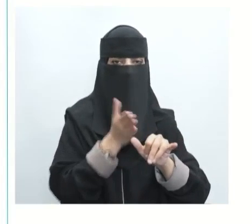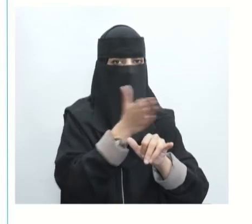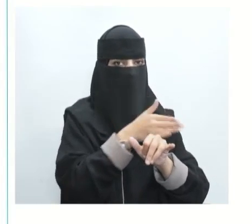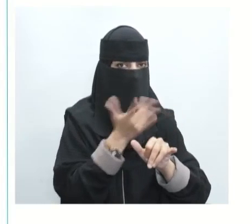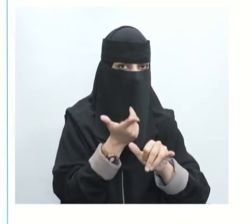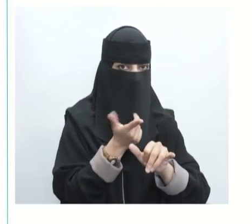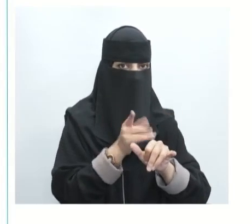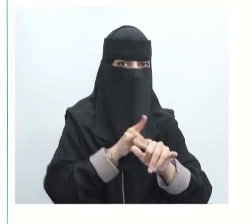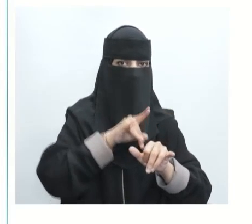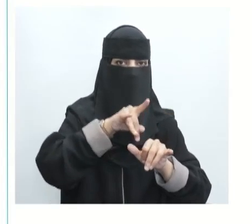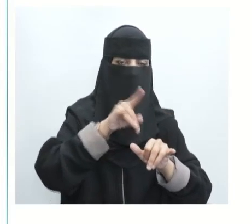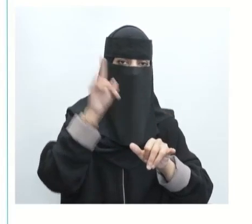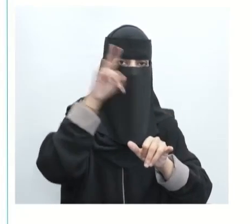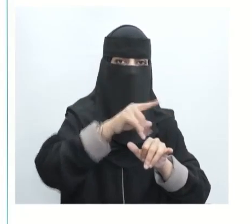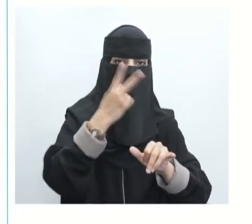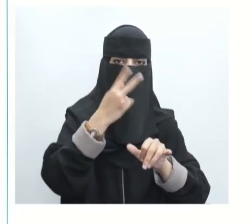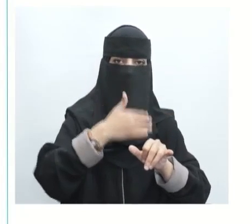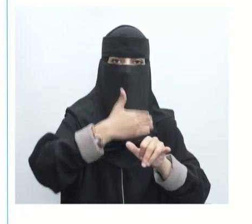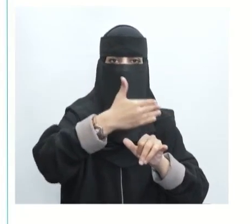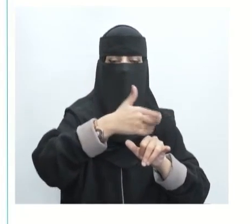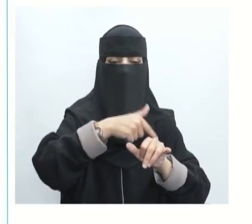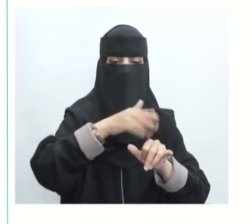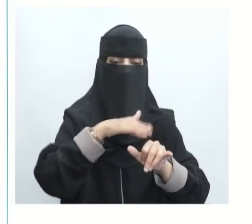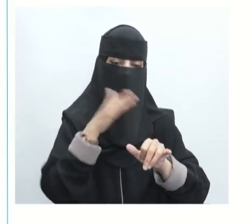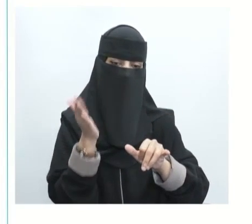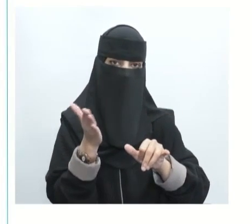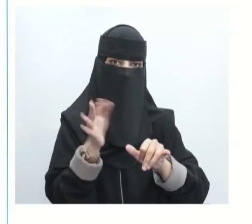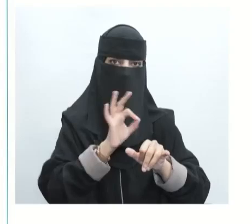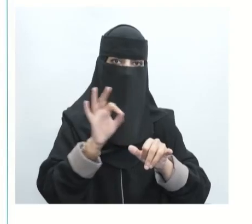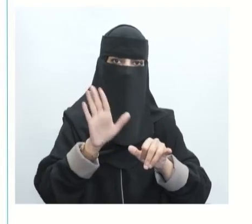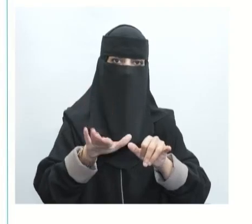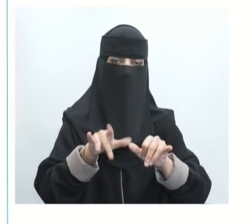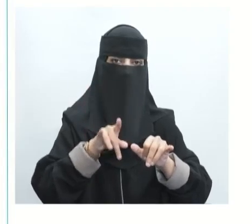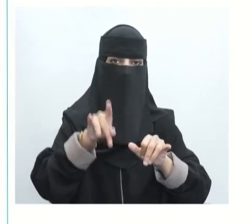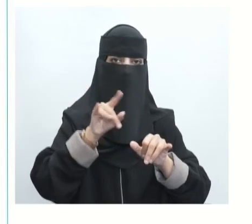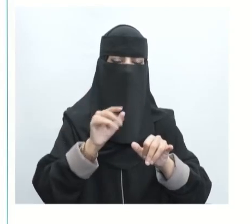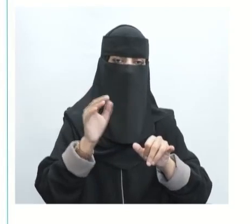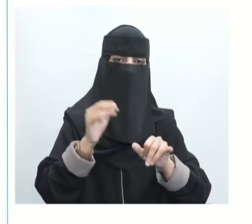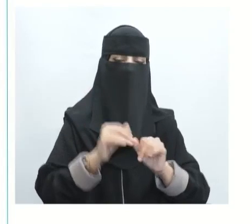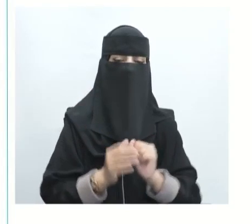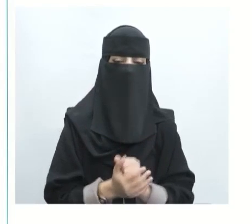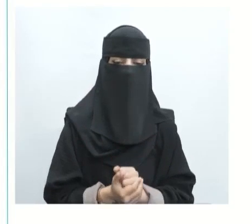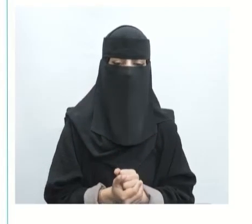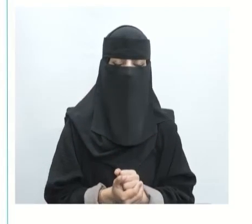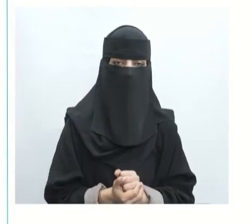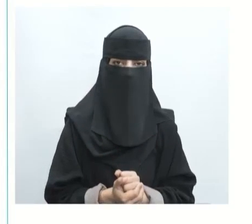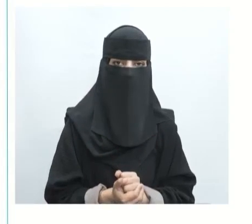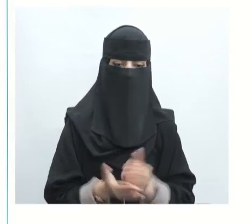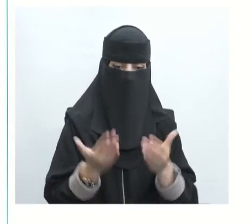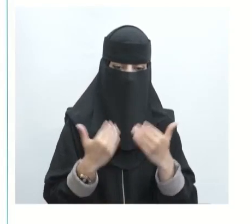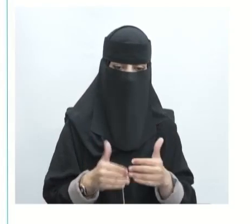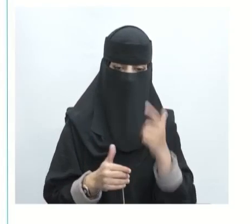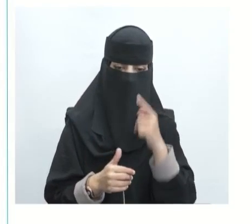بعدها؟ طائرتين، عن حكم ما قبلها لطائرات الحجيج. أحسنتم، بارك الله فيكم. ثم